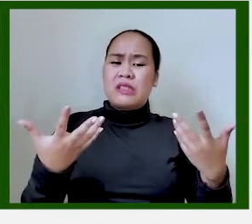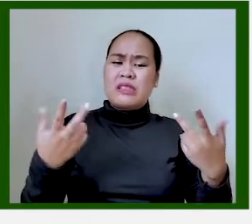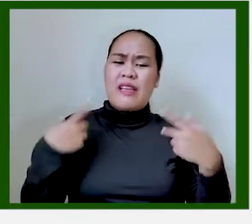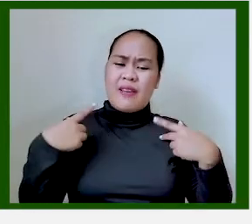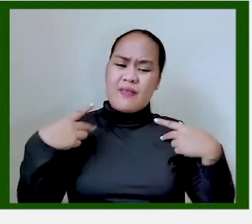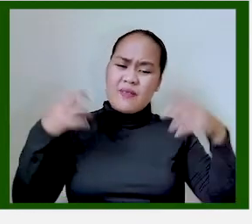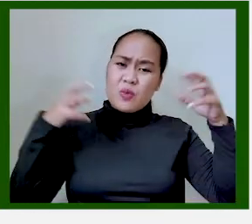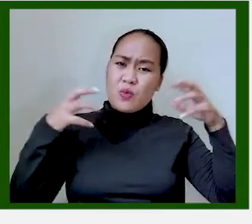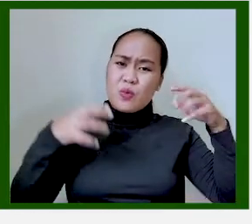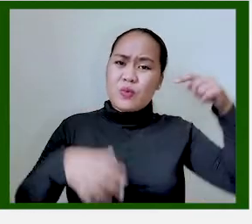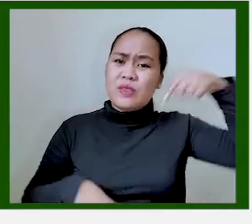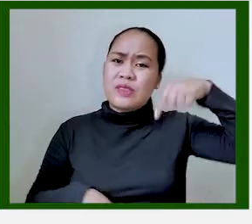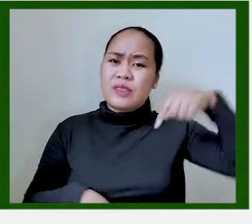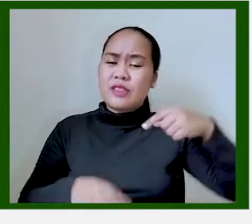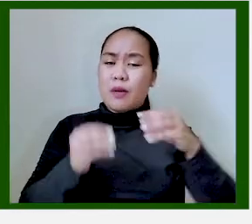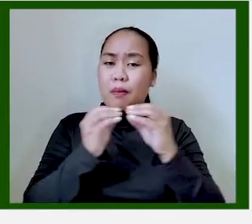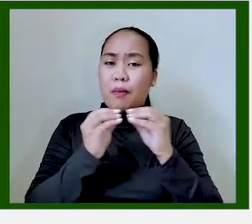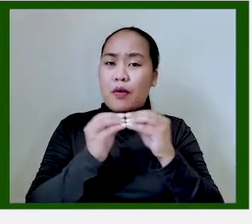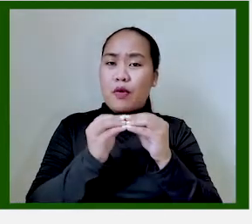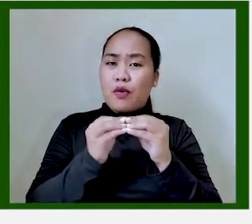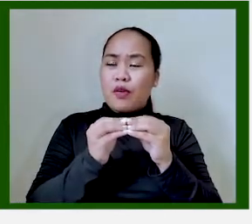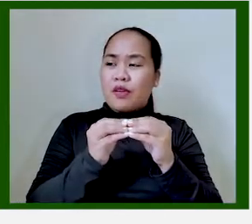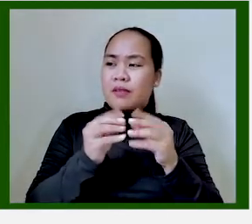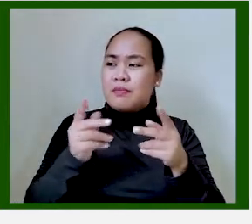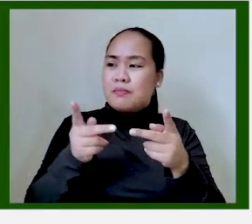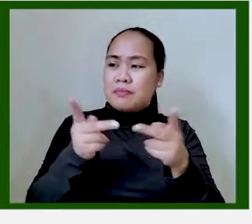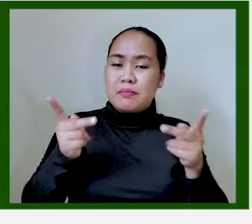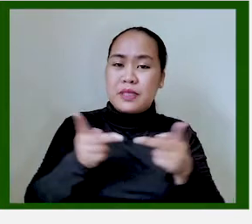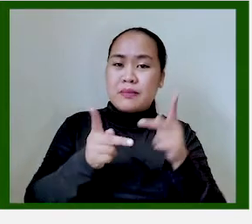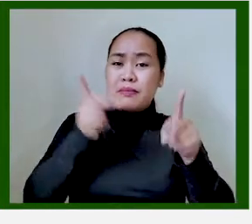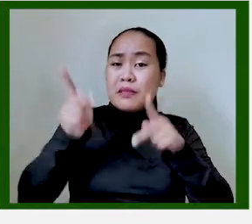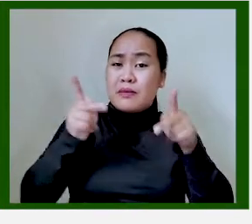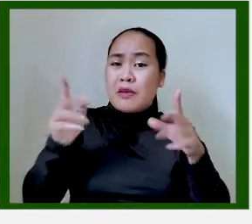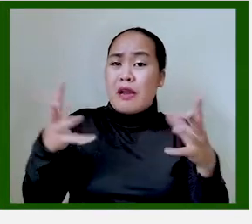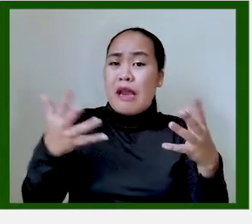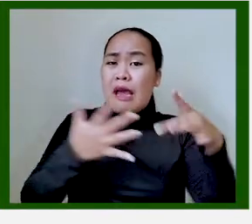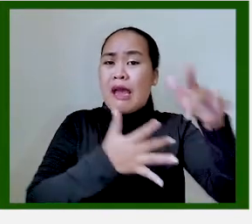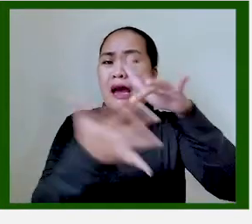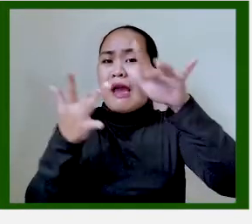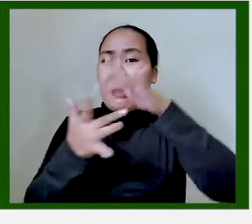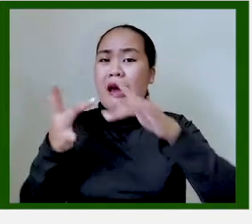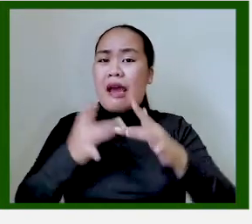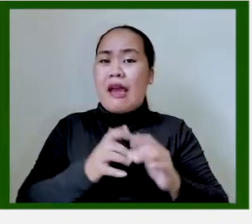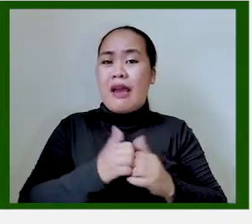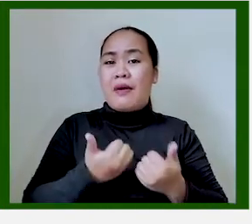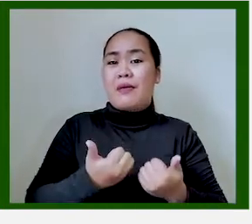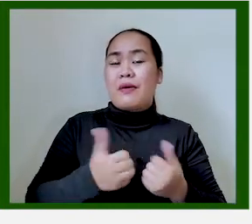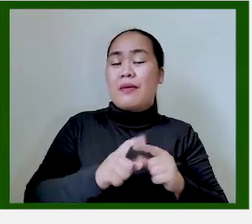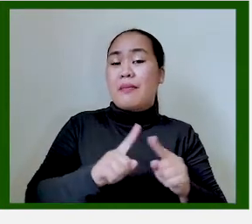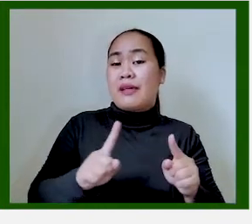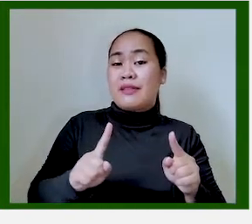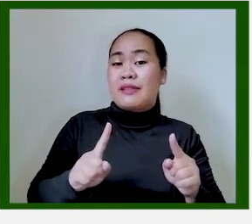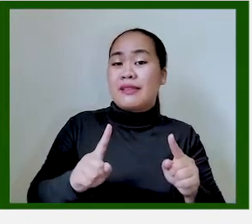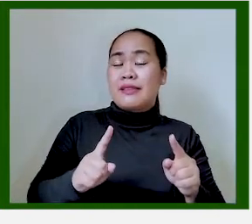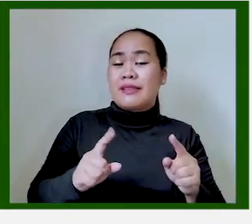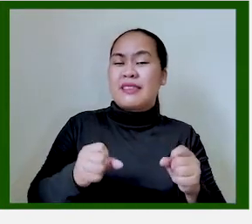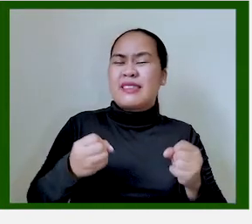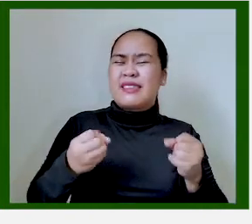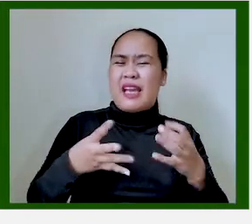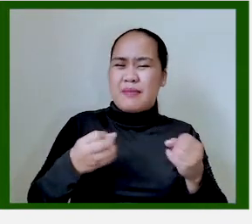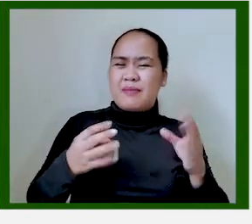mas walang taong pakalat-kalat, no? So pero syempre pag umuulan, marami rin naaabala. So sana naman po,